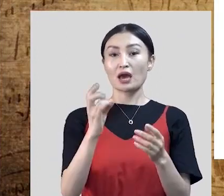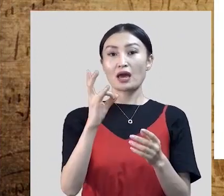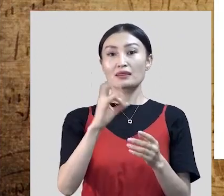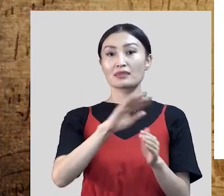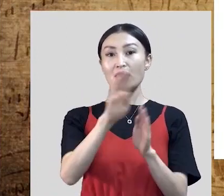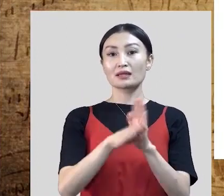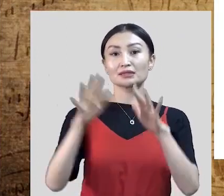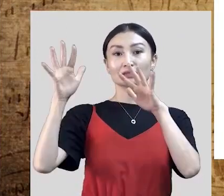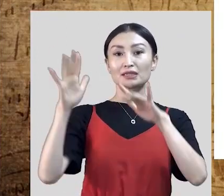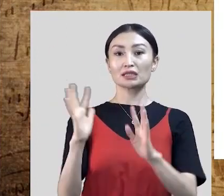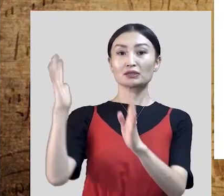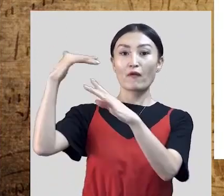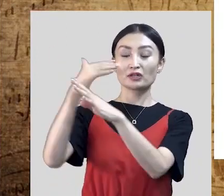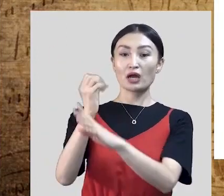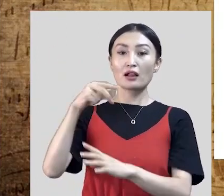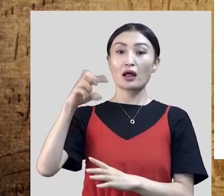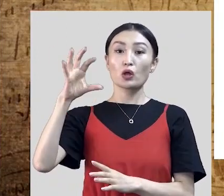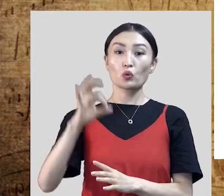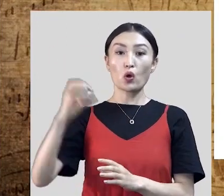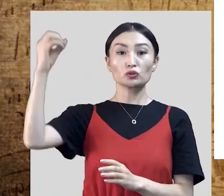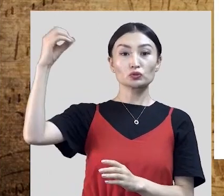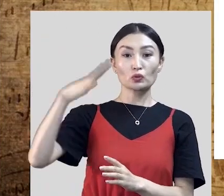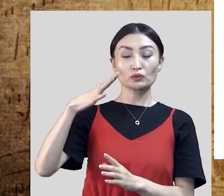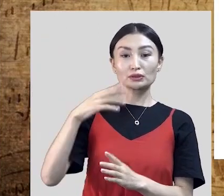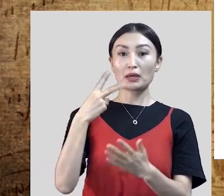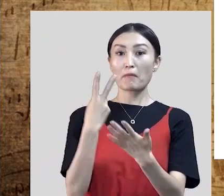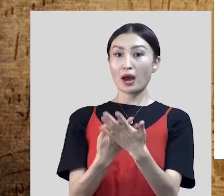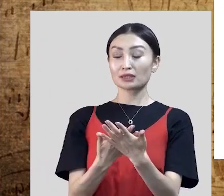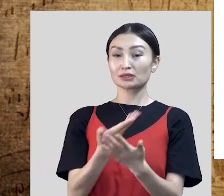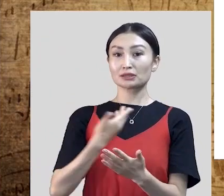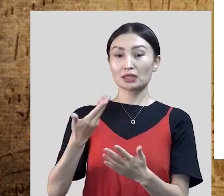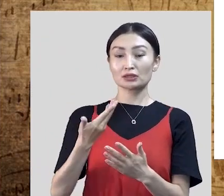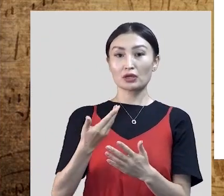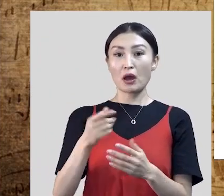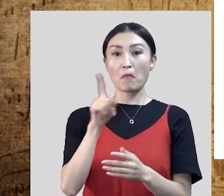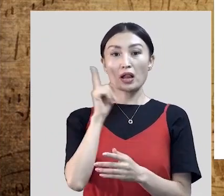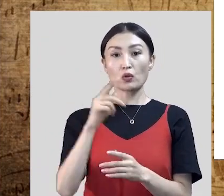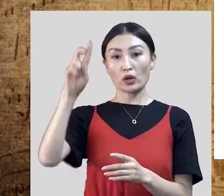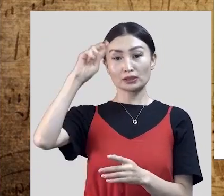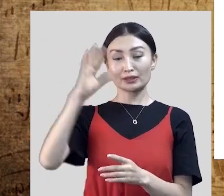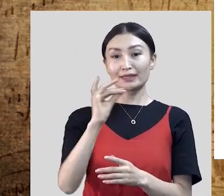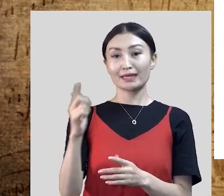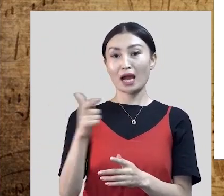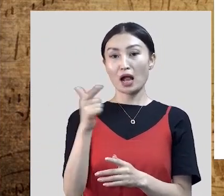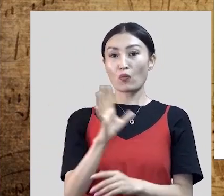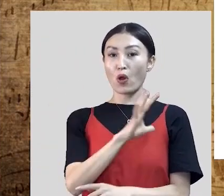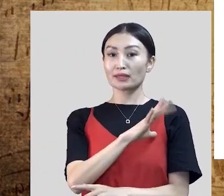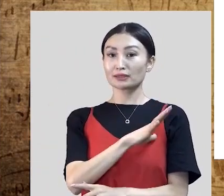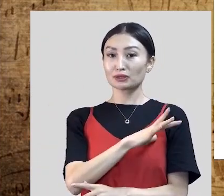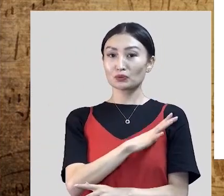над снежными вершинами Алато, солнце, символизирующее наше молодое государство, и голубой